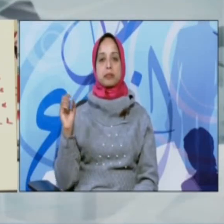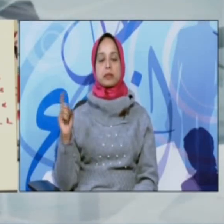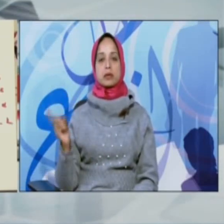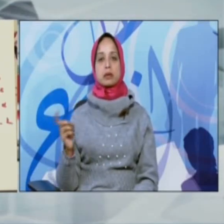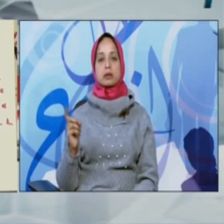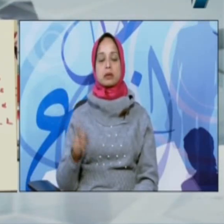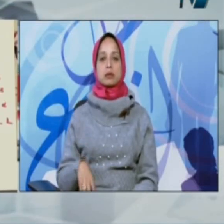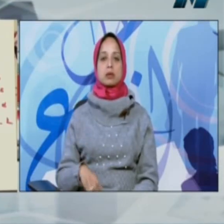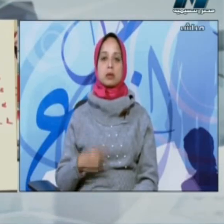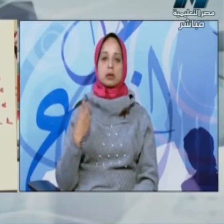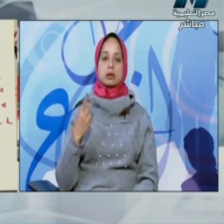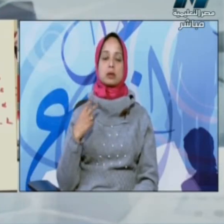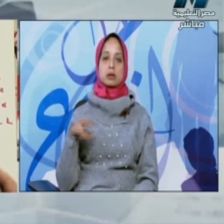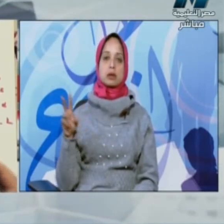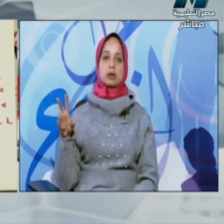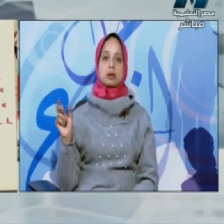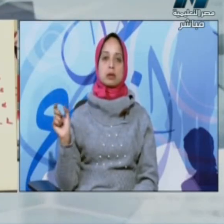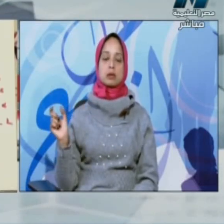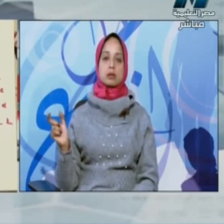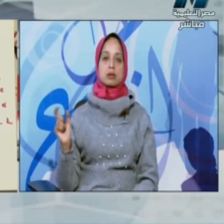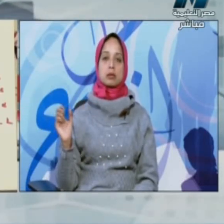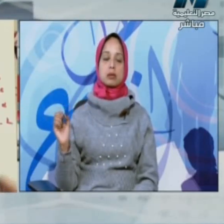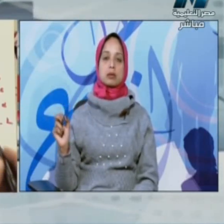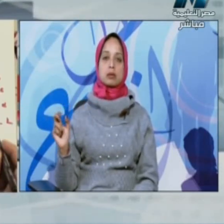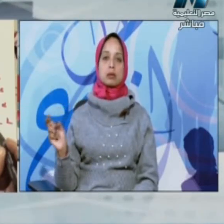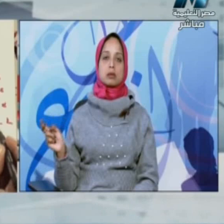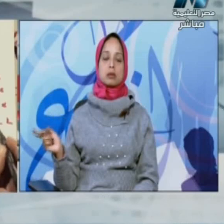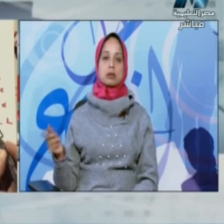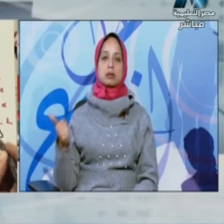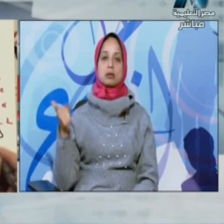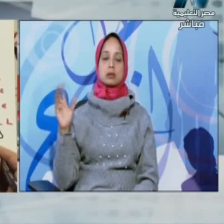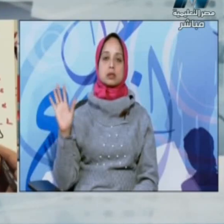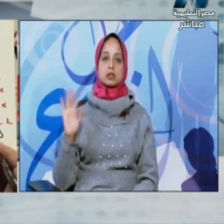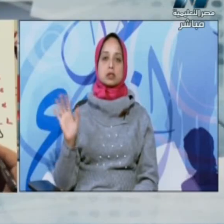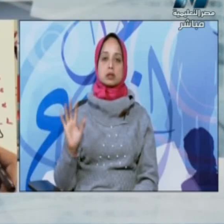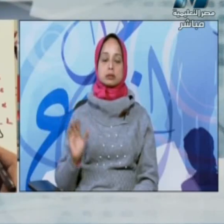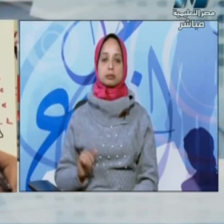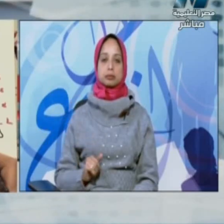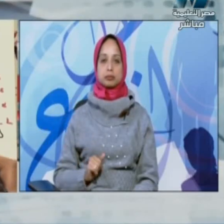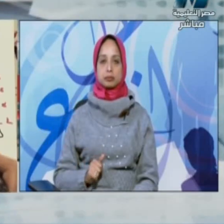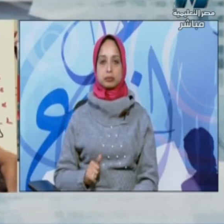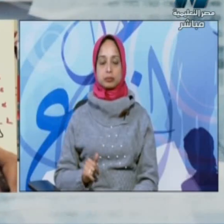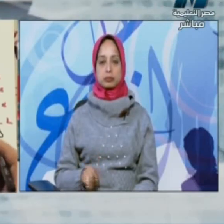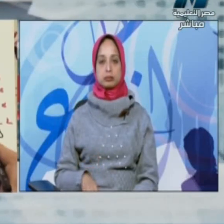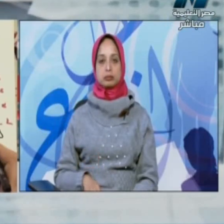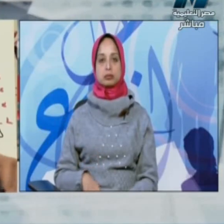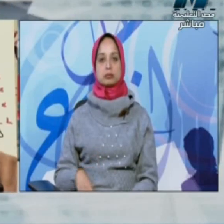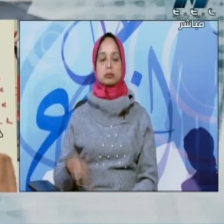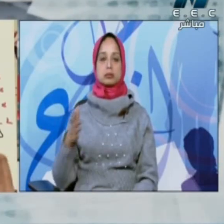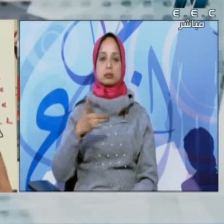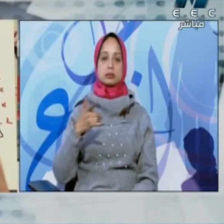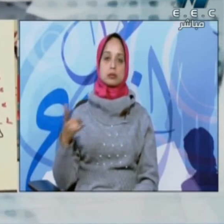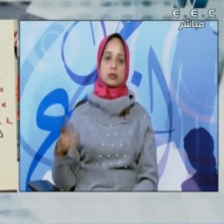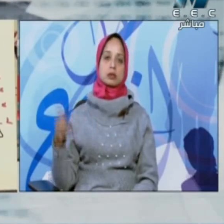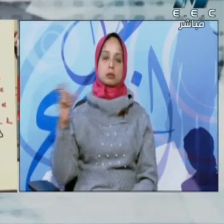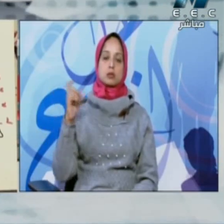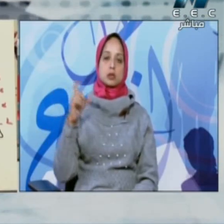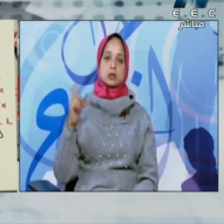رؤساء وزراء، الموضوع كان كبير. قايت حركة الاخوان المسلمين وبقى لهم تنظيم